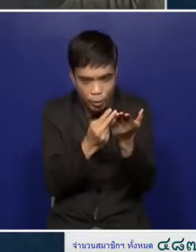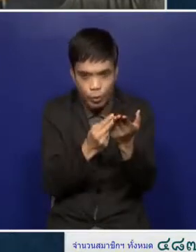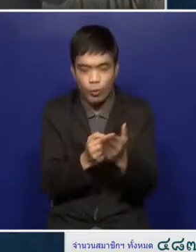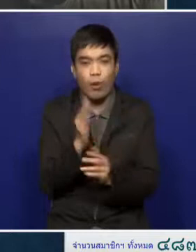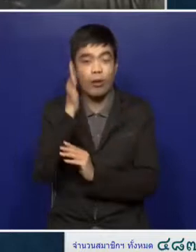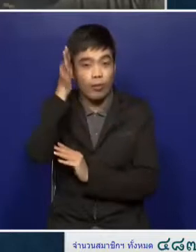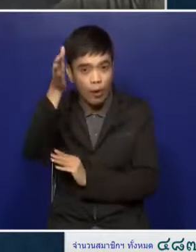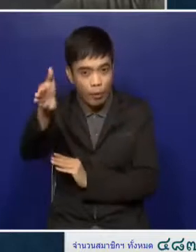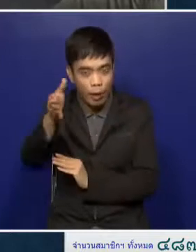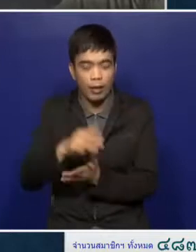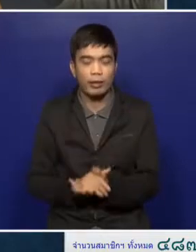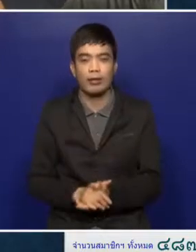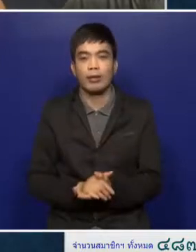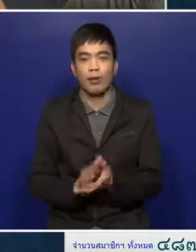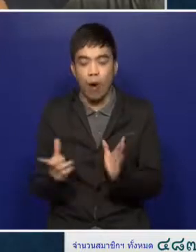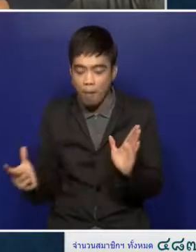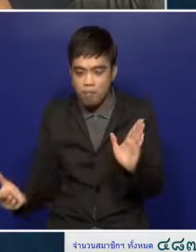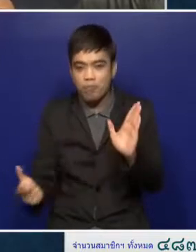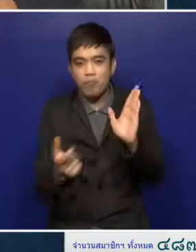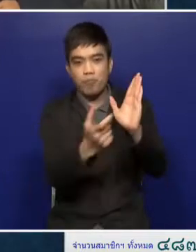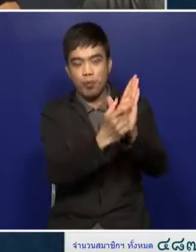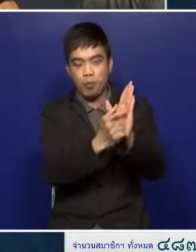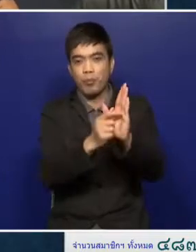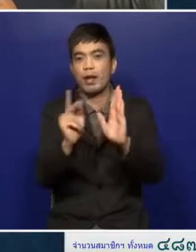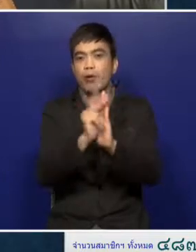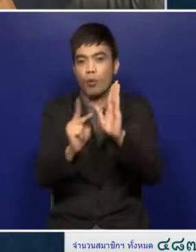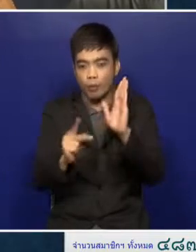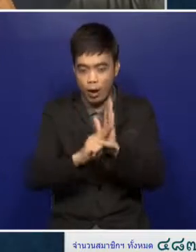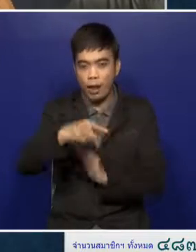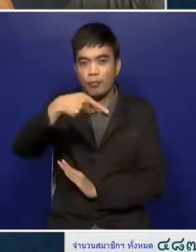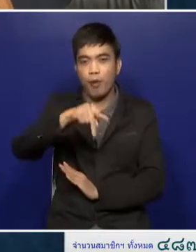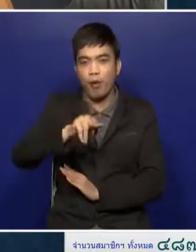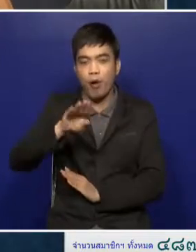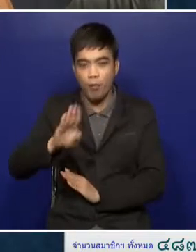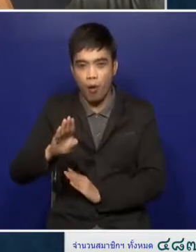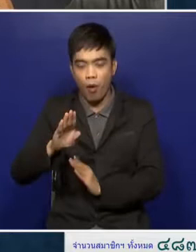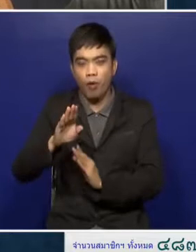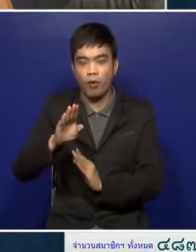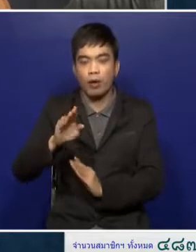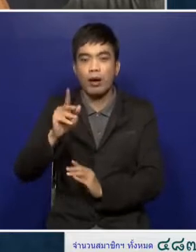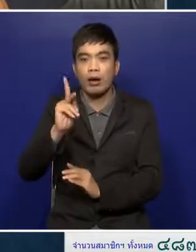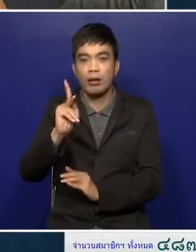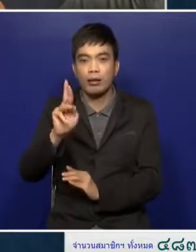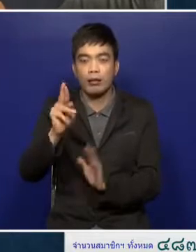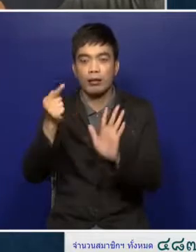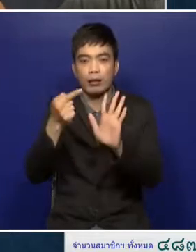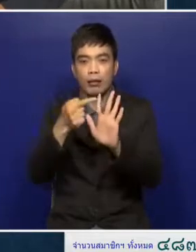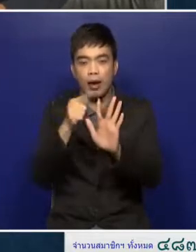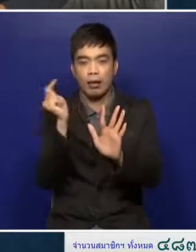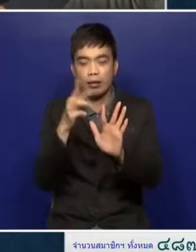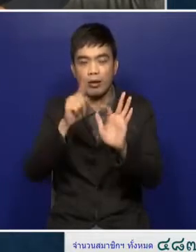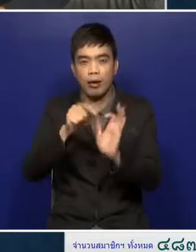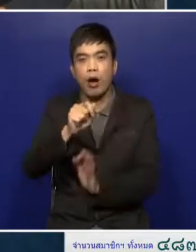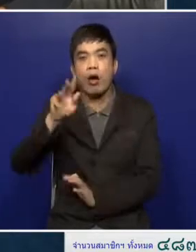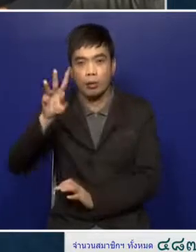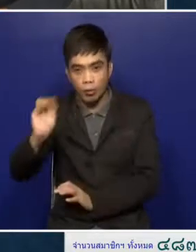หรือข้อห่วงใยตอนนั้นบรรจุไว้ในพ.ร.บ.พืชกระท่อมซึ่งบัญญัติขึ้นมาให้สำ